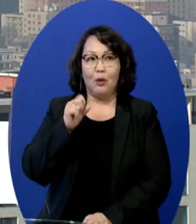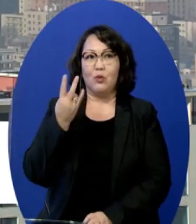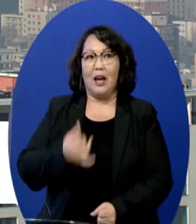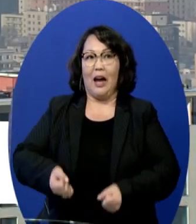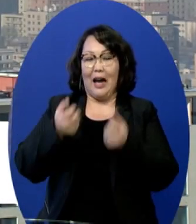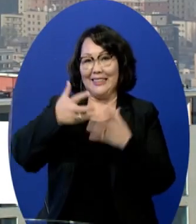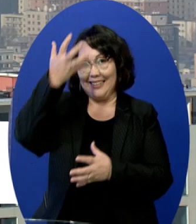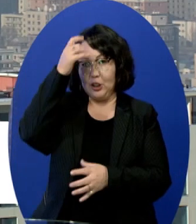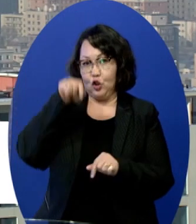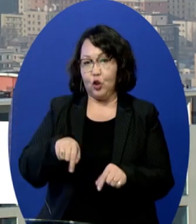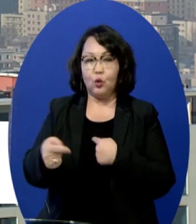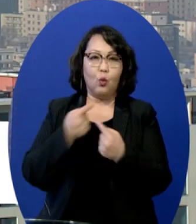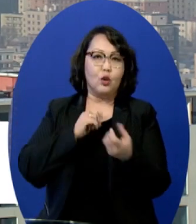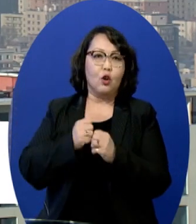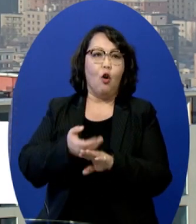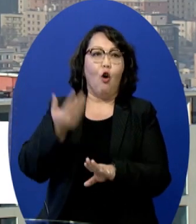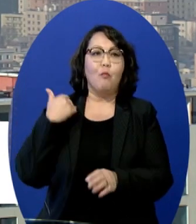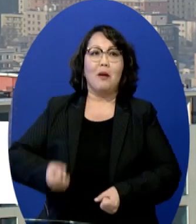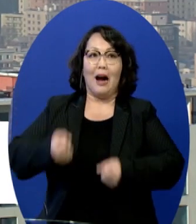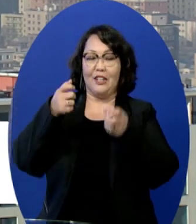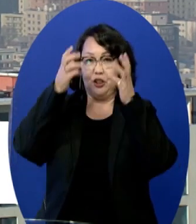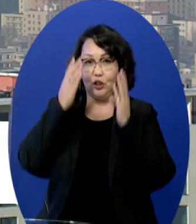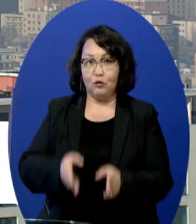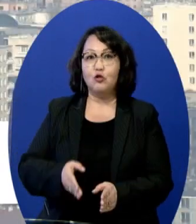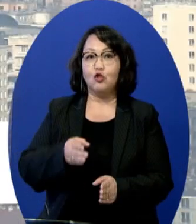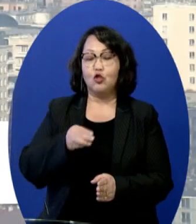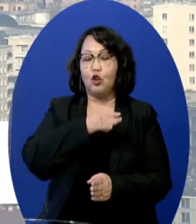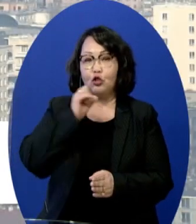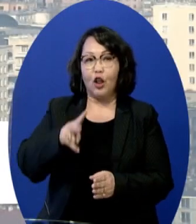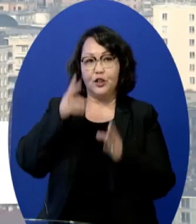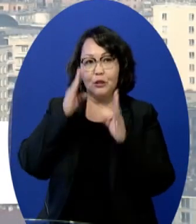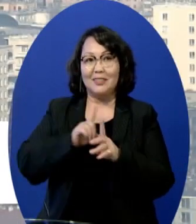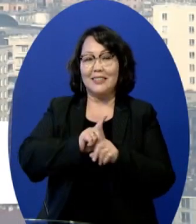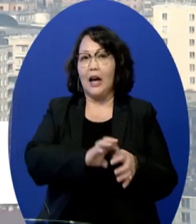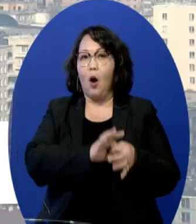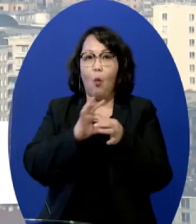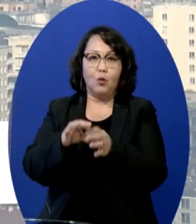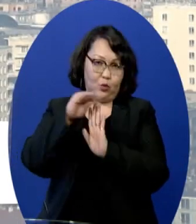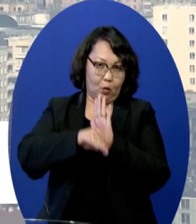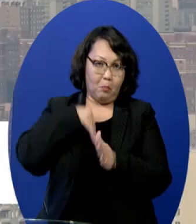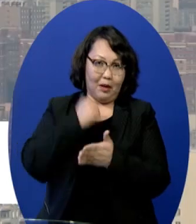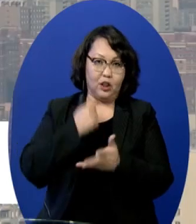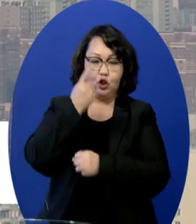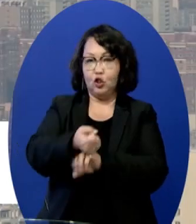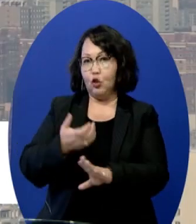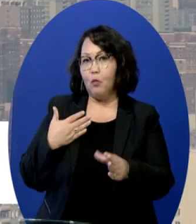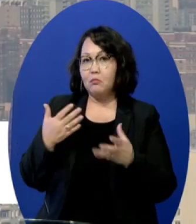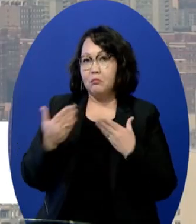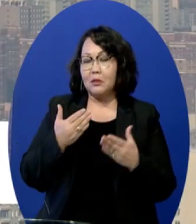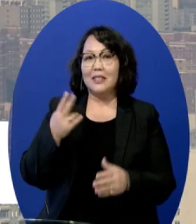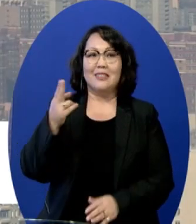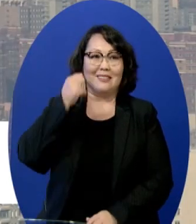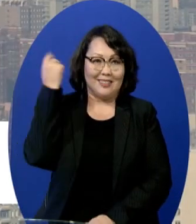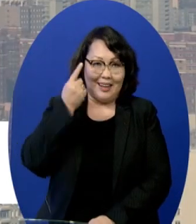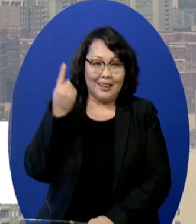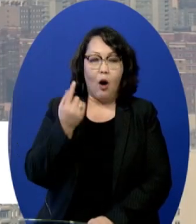засгийн газар хуралдаж за өмнө гаргасан тогтоолоо хэрэгжүүлэх журмыг бол баталлаа. За энэ журмаар өмнөх оны мөн үетэй харьцуулан цахилгаан уурус